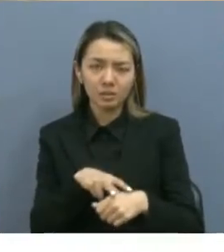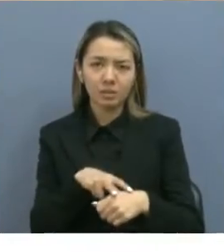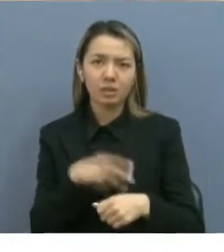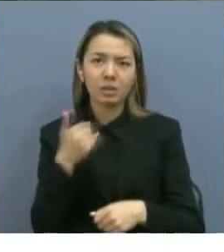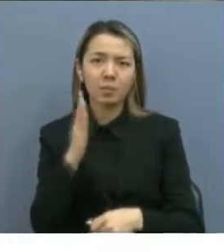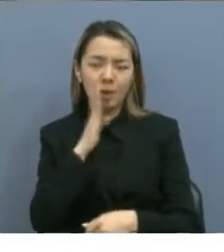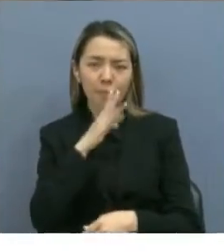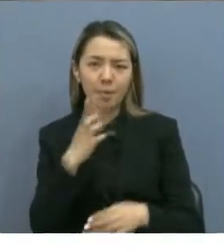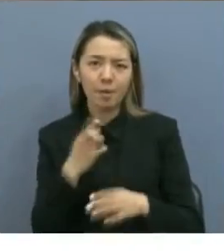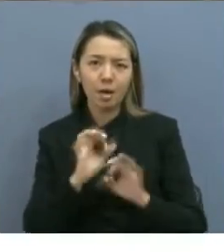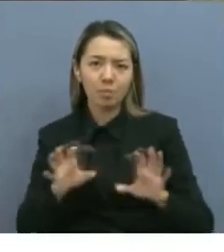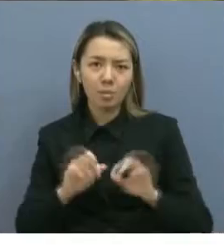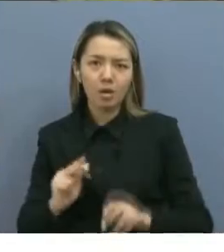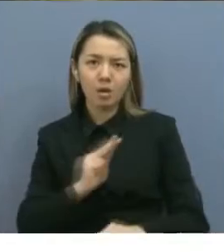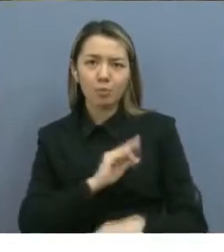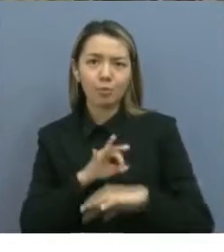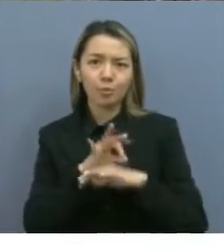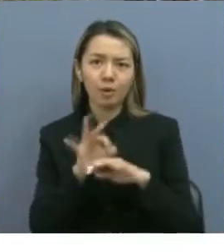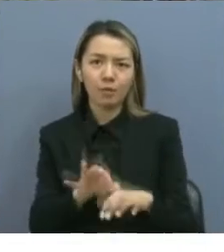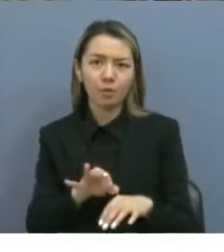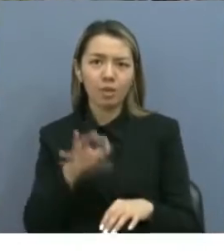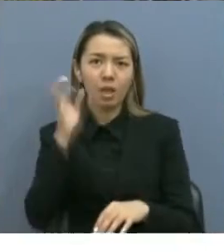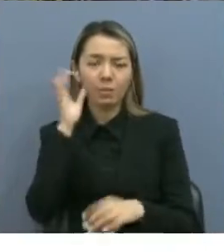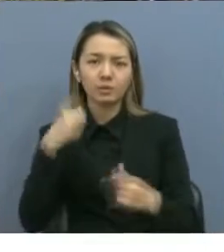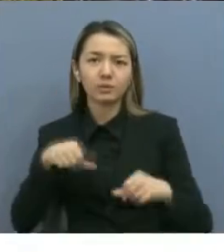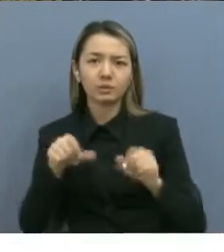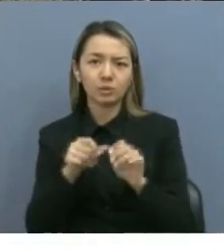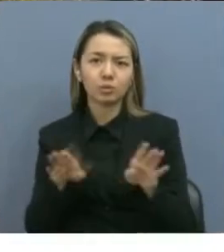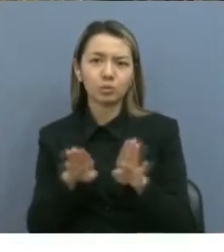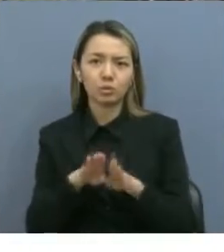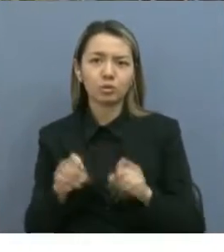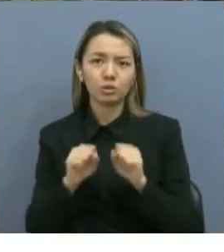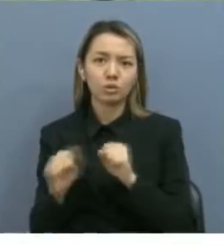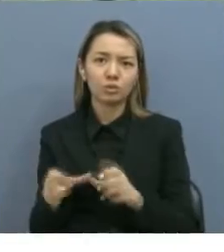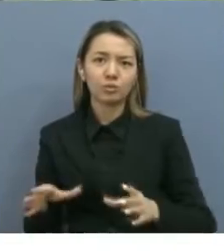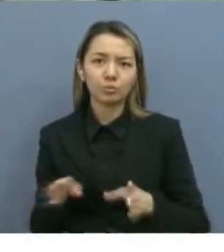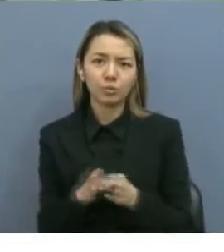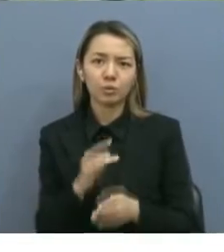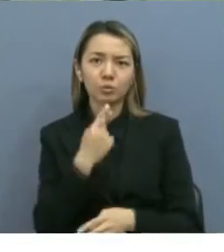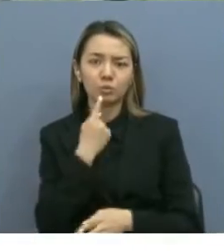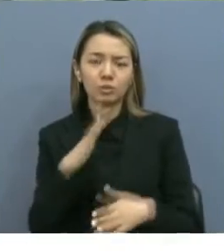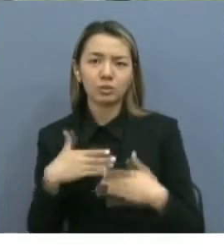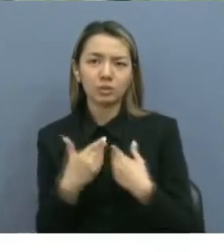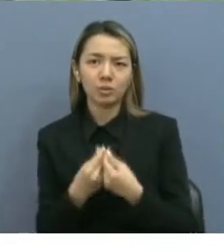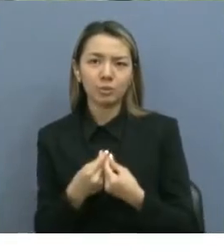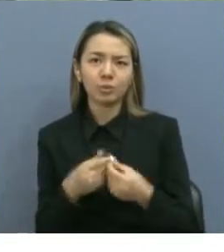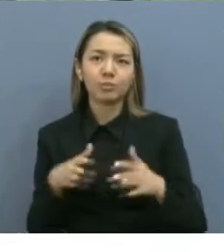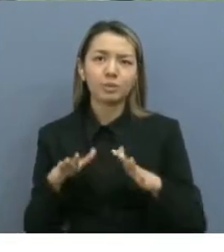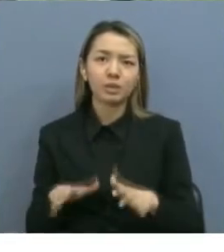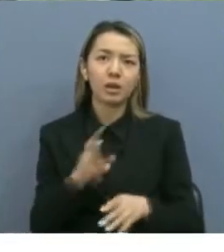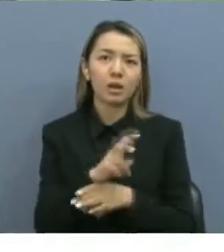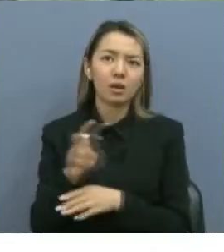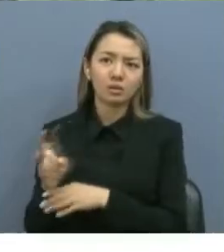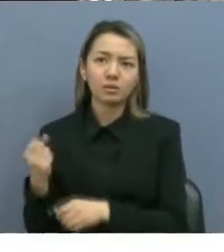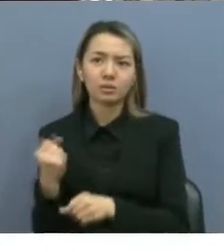олардың ата-аналарымен түсіндірме жұмыстарын жүргізеді. Білім бөлімінің өкілдерімен және қамқоршылармен бірге қиын отбасылардың тұрғылықты жерлерінде